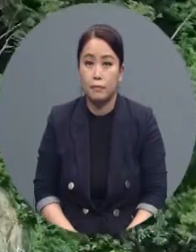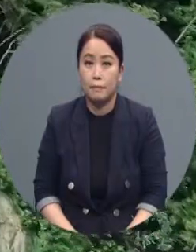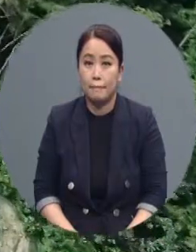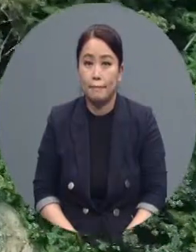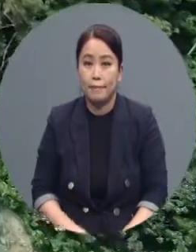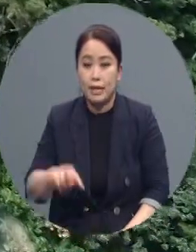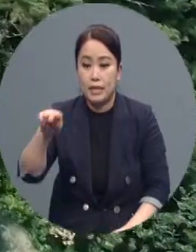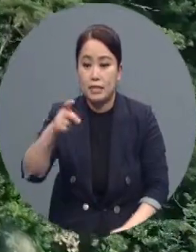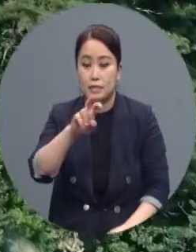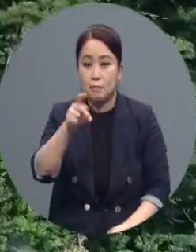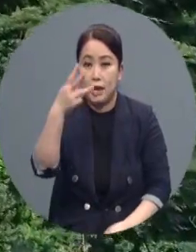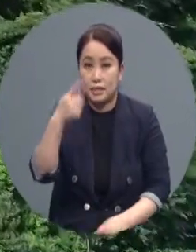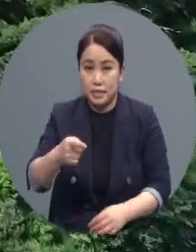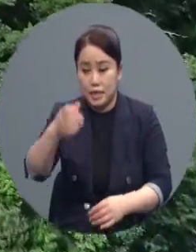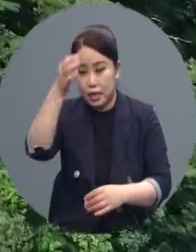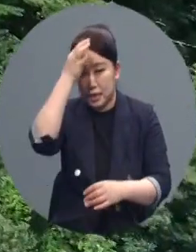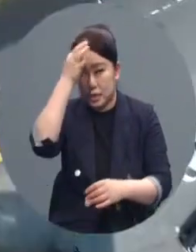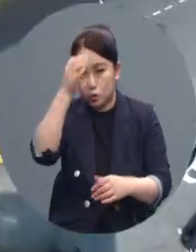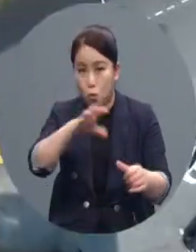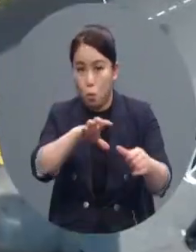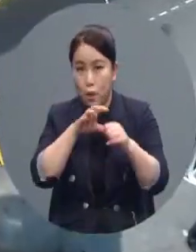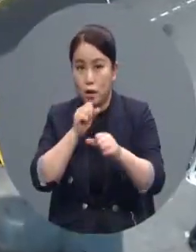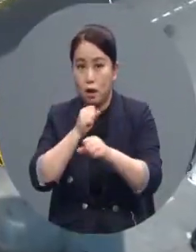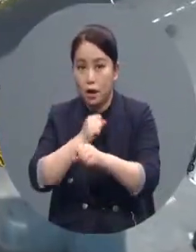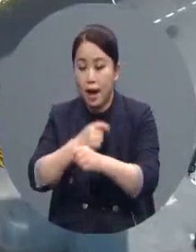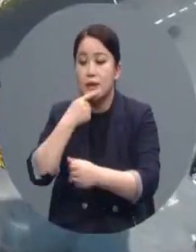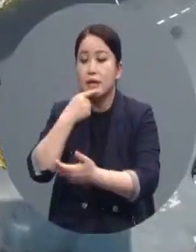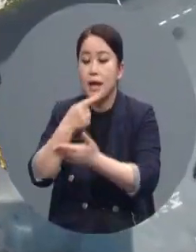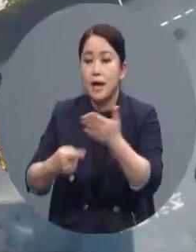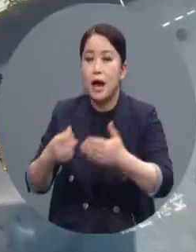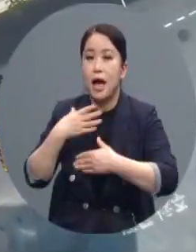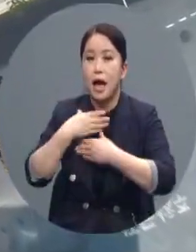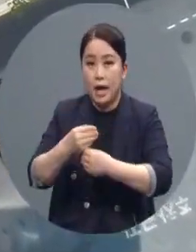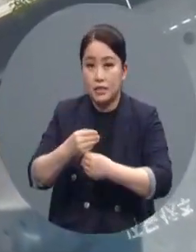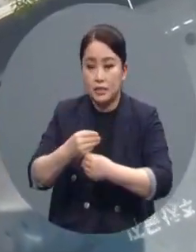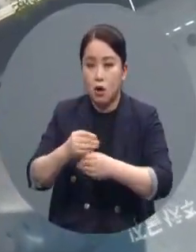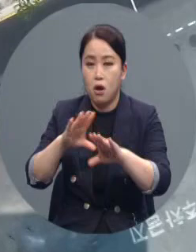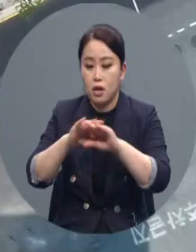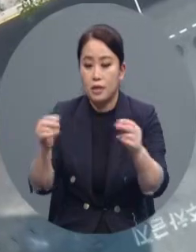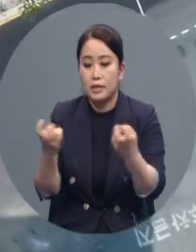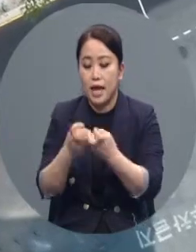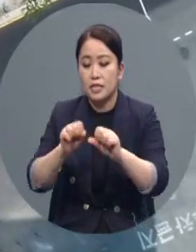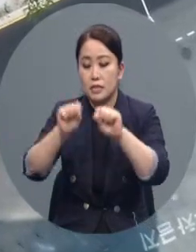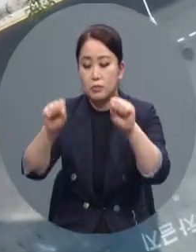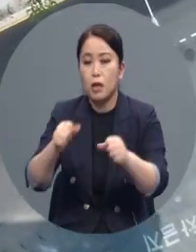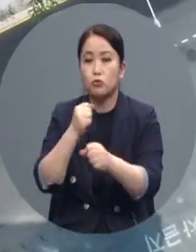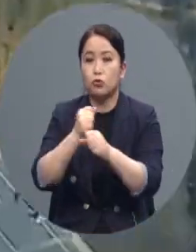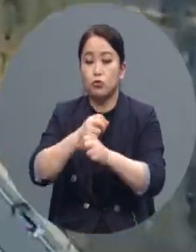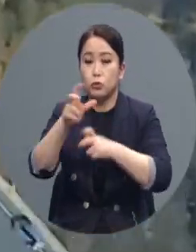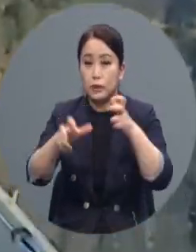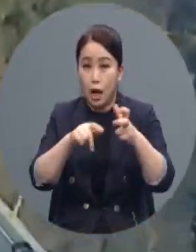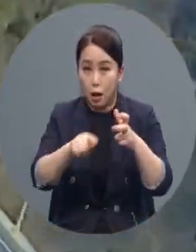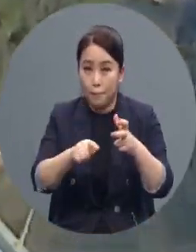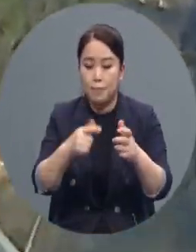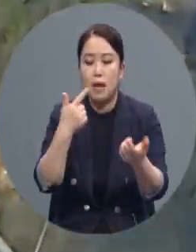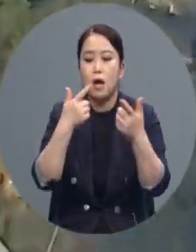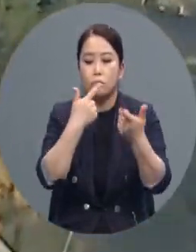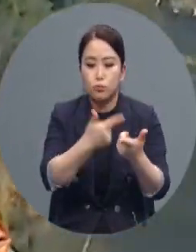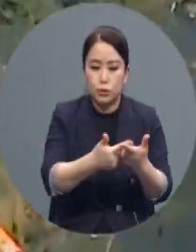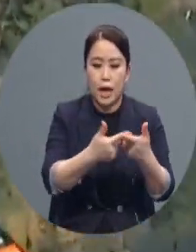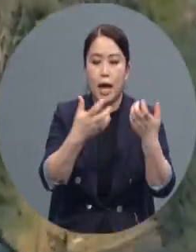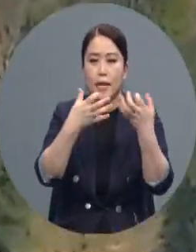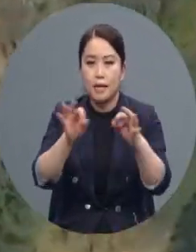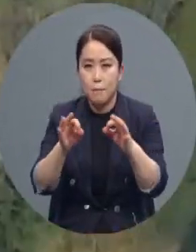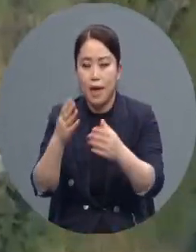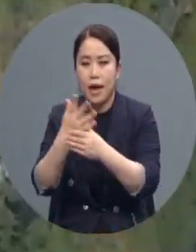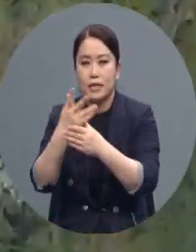스마트 기술 활용 재난안전 대응 시스템 구축사업 부상과 기맥 양산 울 주 등 4개